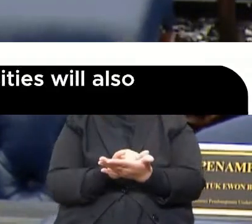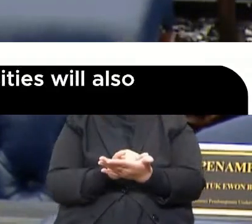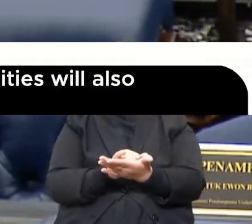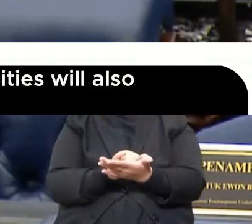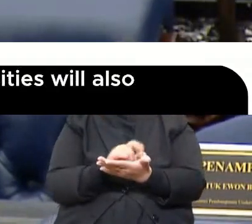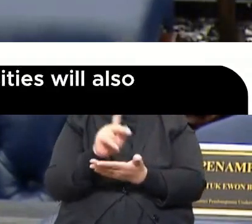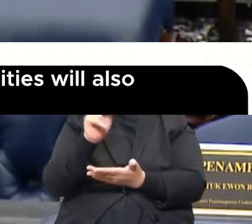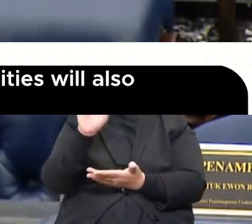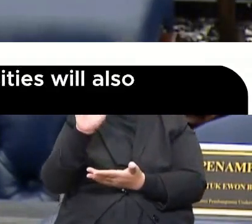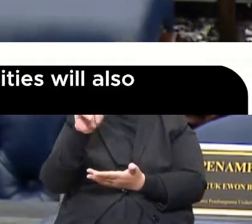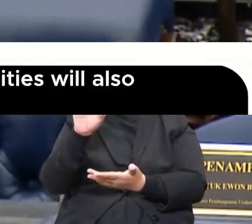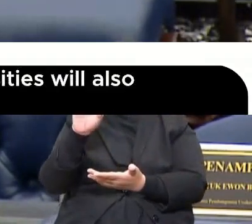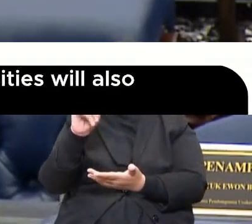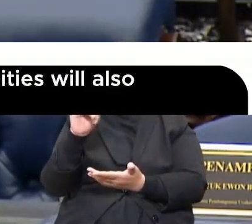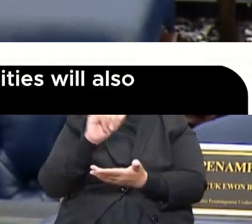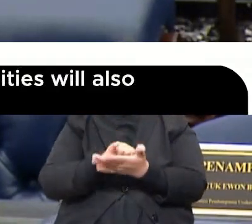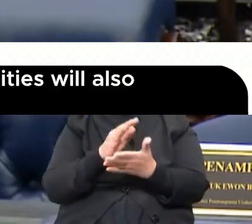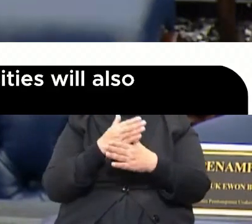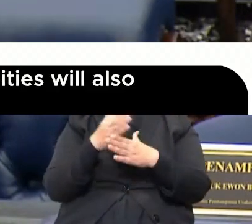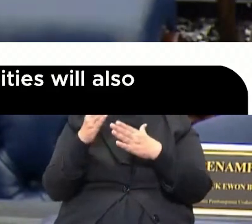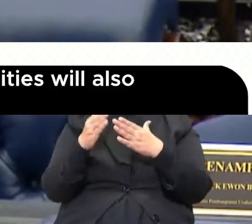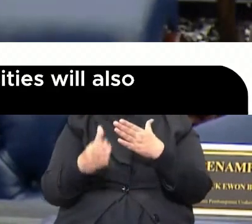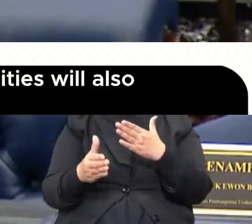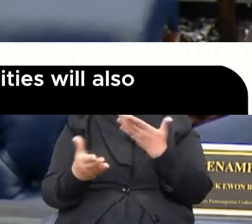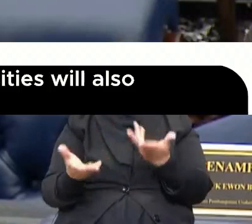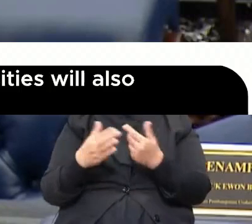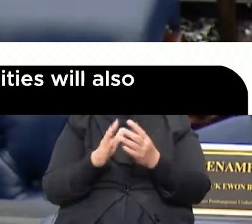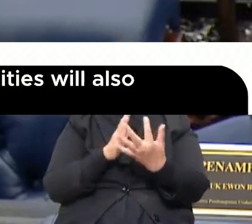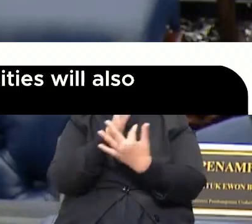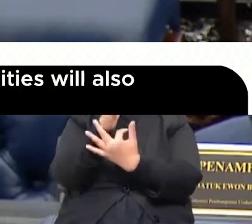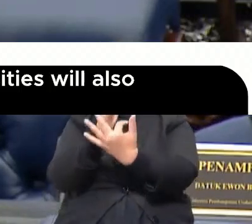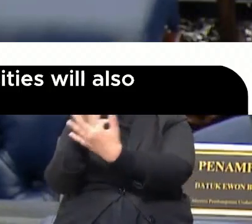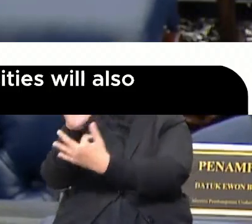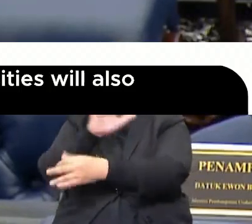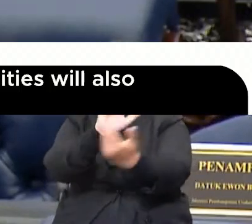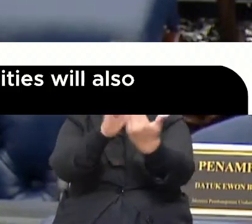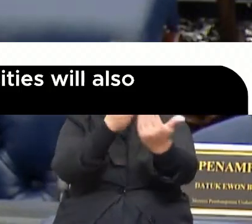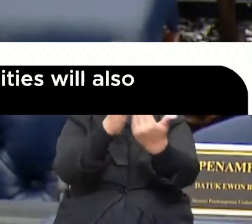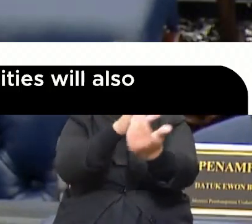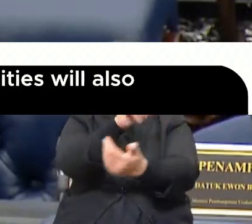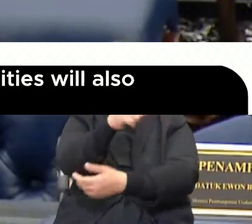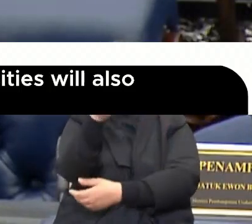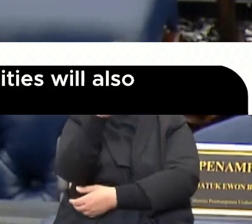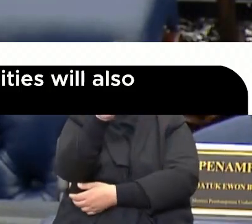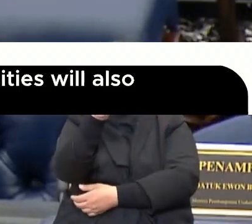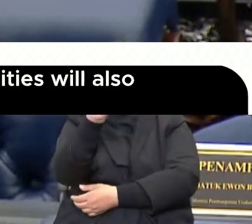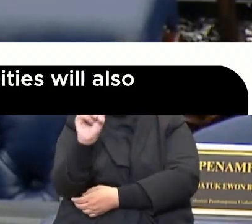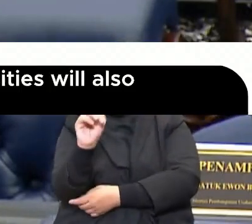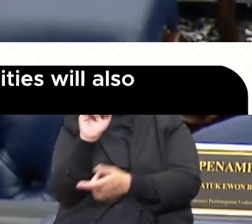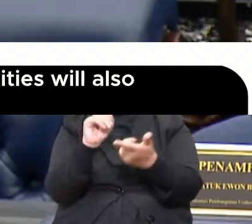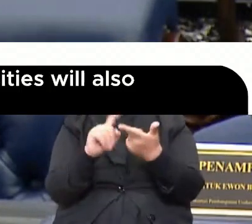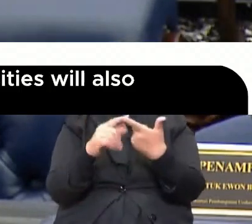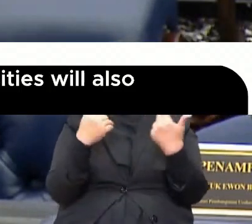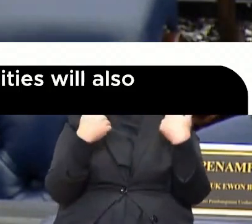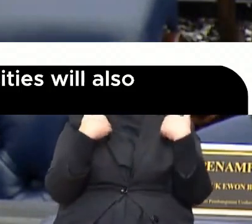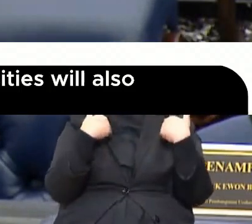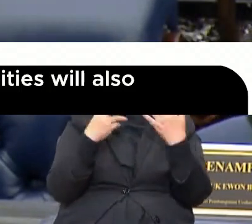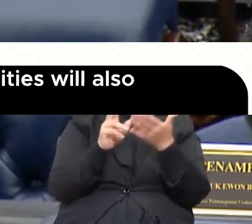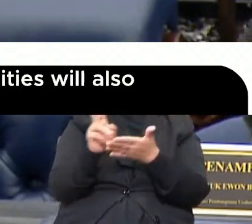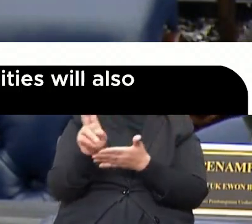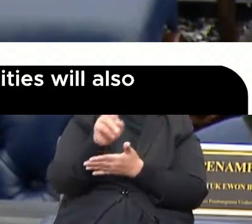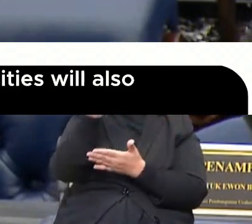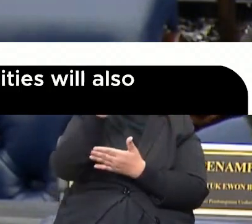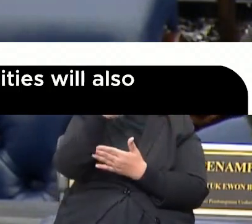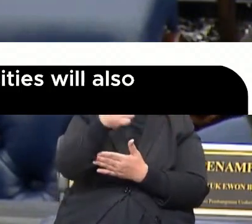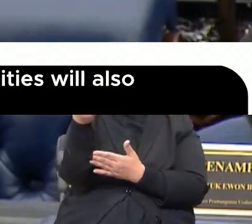ini akan dapat diselesaikan. Maknanya ada laluan-laluan lain selain daripada UITM, ada juga di